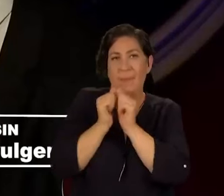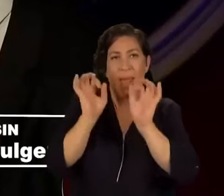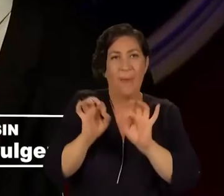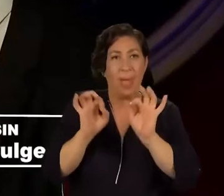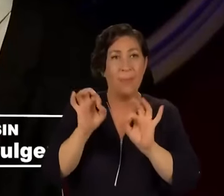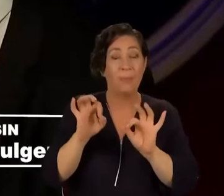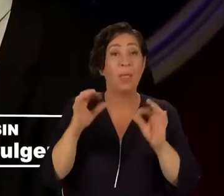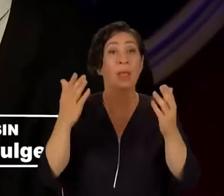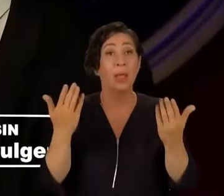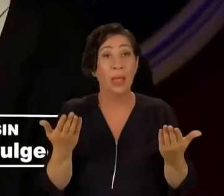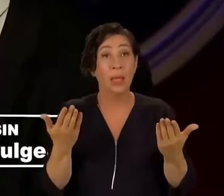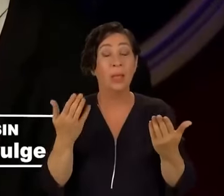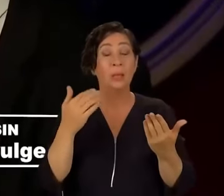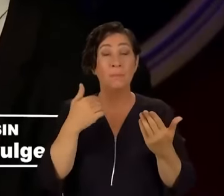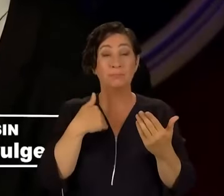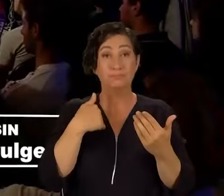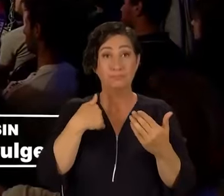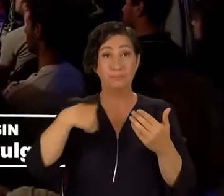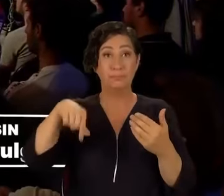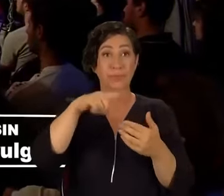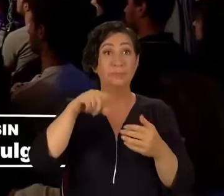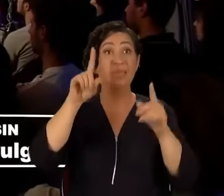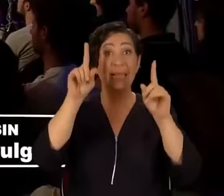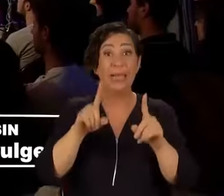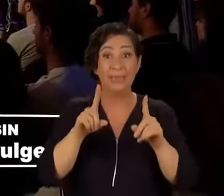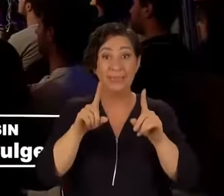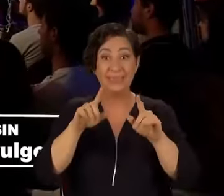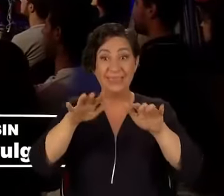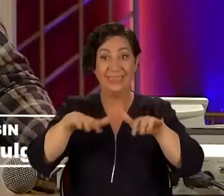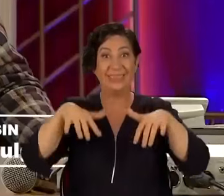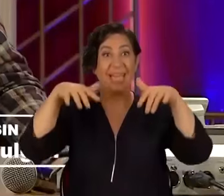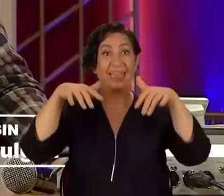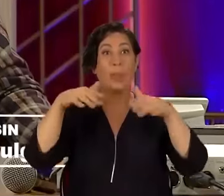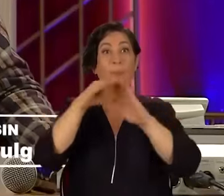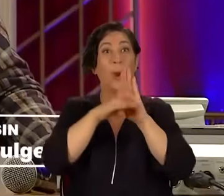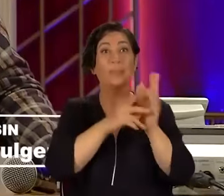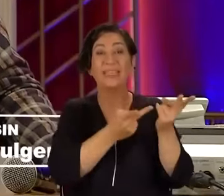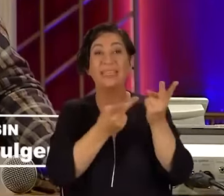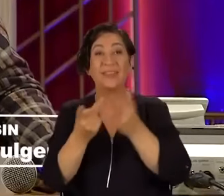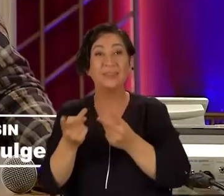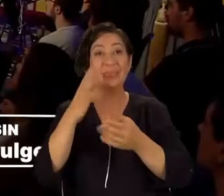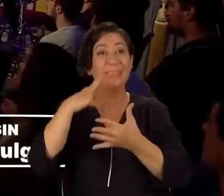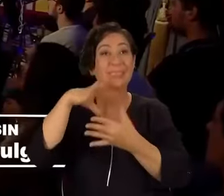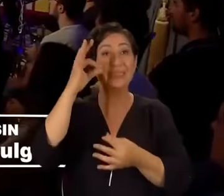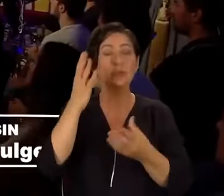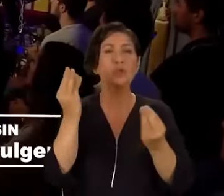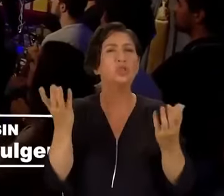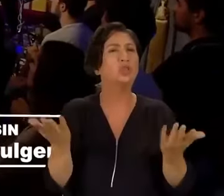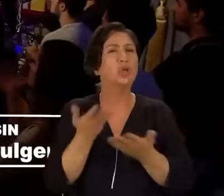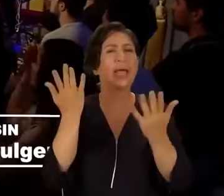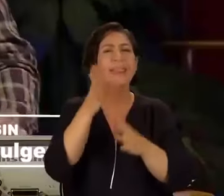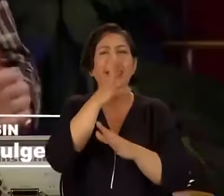beraberdik. Bizim ilk sahneye çıkardığımız, programımıza çıkardığımız insanlar